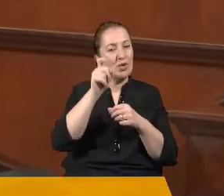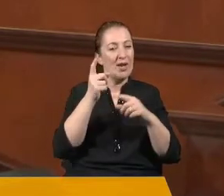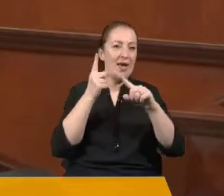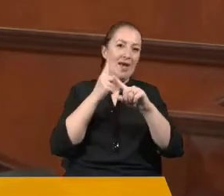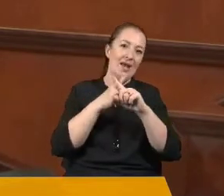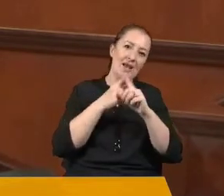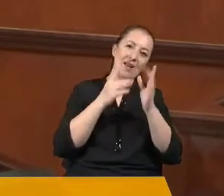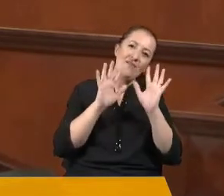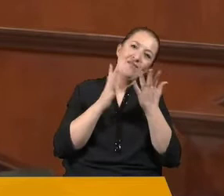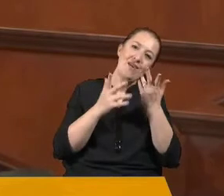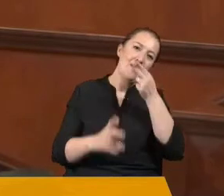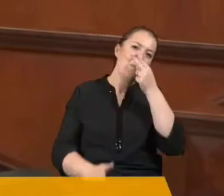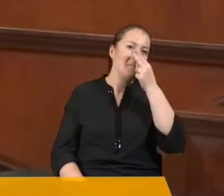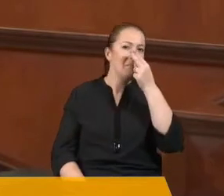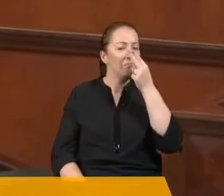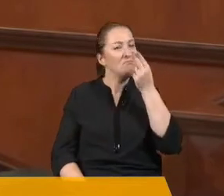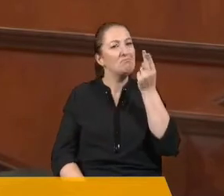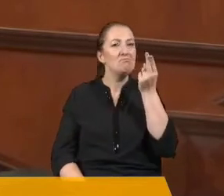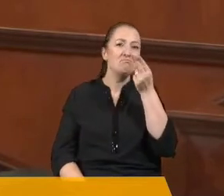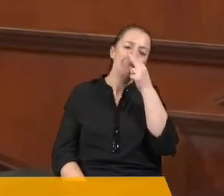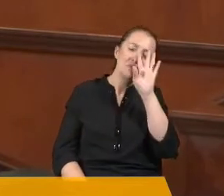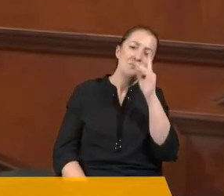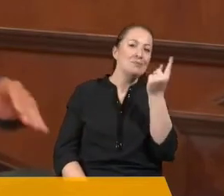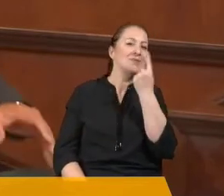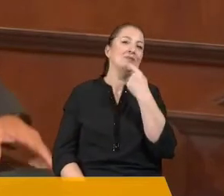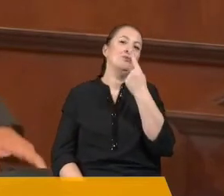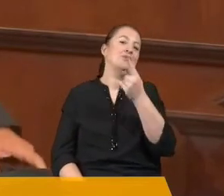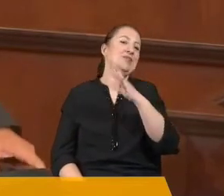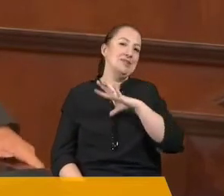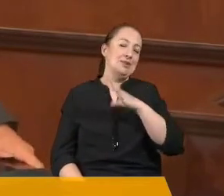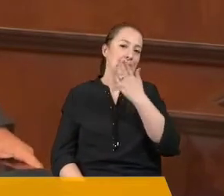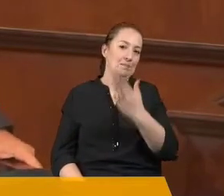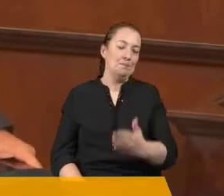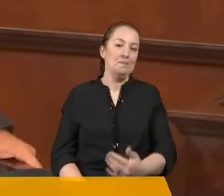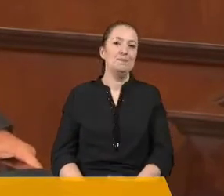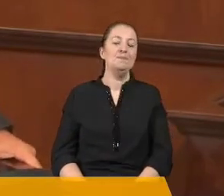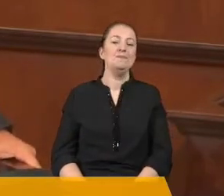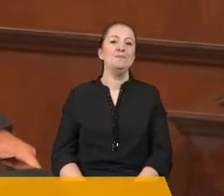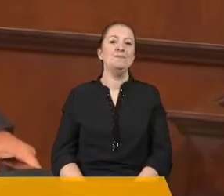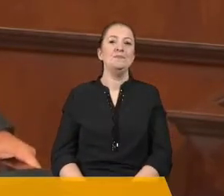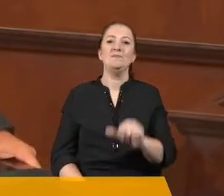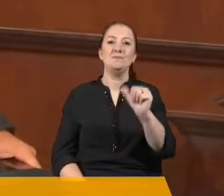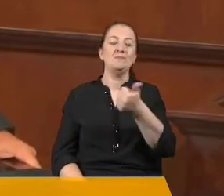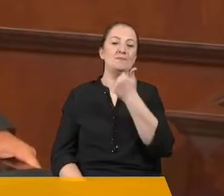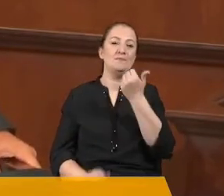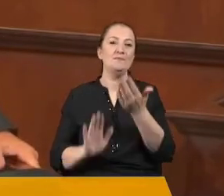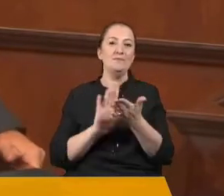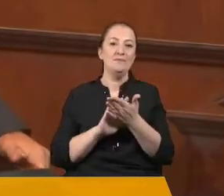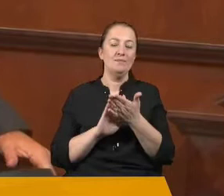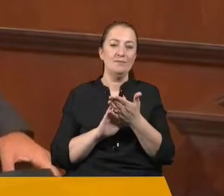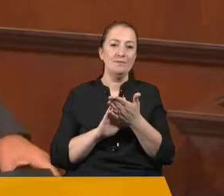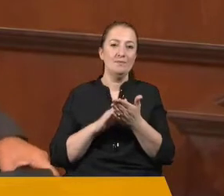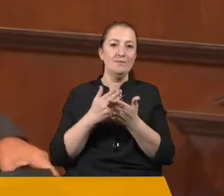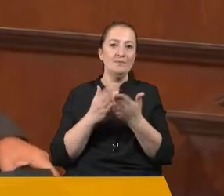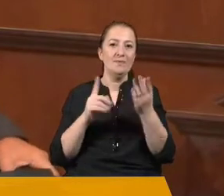eleştiri yapmak üzere huzurlarınızdayım, söz almış bulunmaktayım. Öncelikle kıymetli arkadaşlar, İSKİ